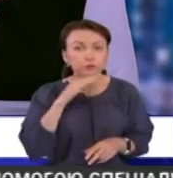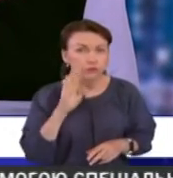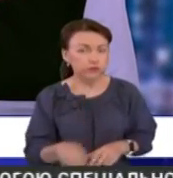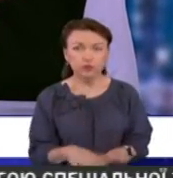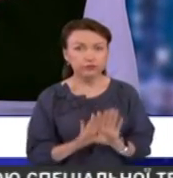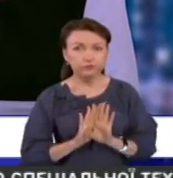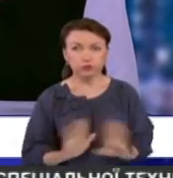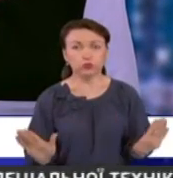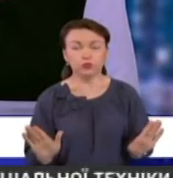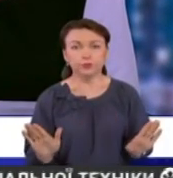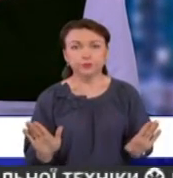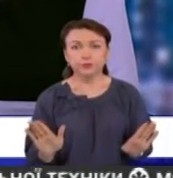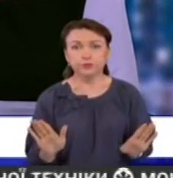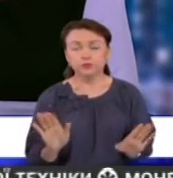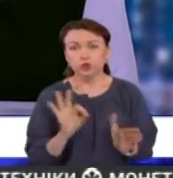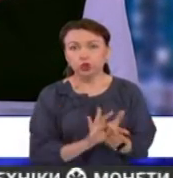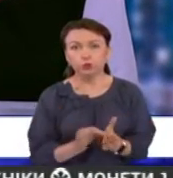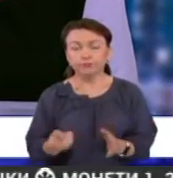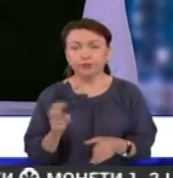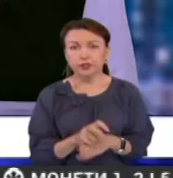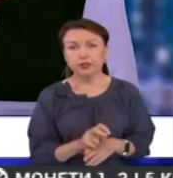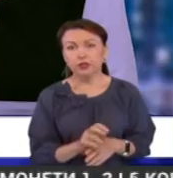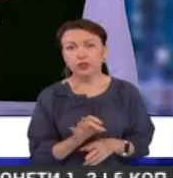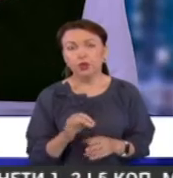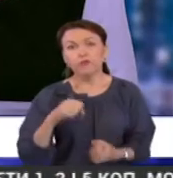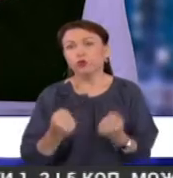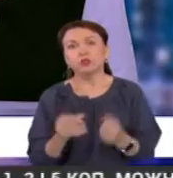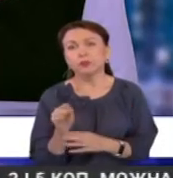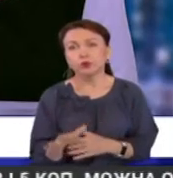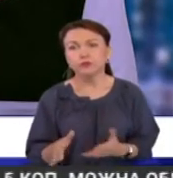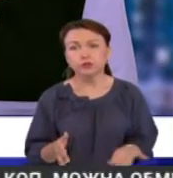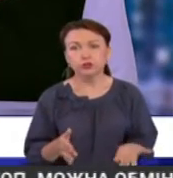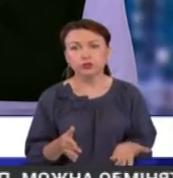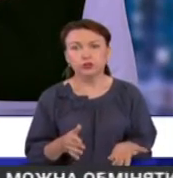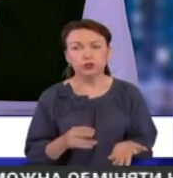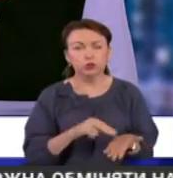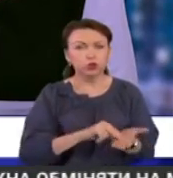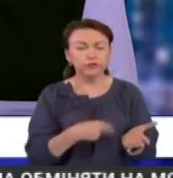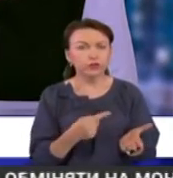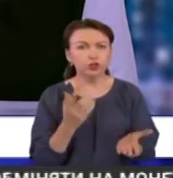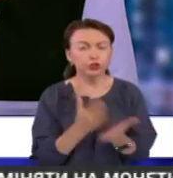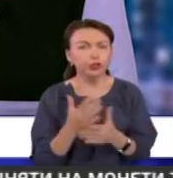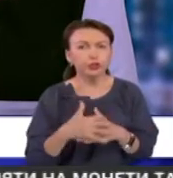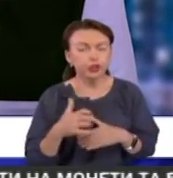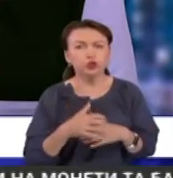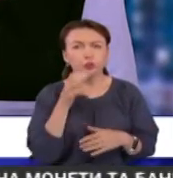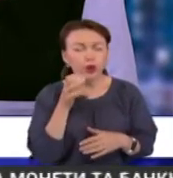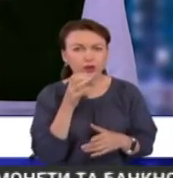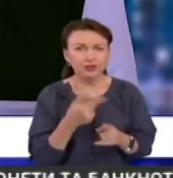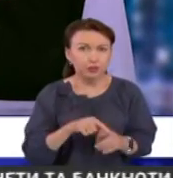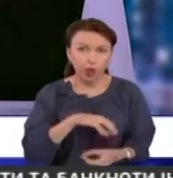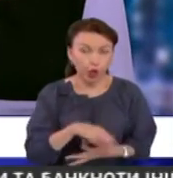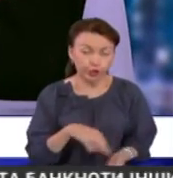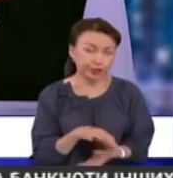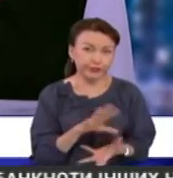і цього достатньо, щоб прийти, водійське посвідчення, довідка, що в нього є кішка чи собака, ці документи абсолютно